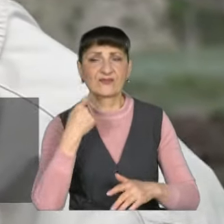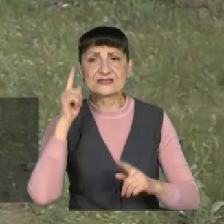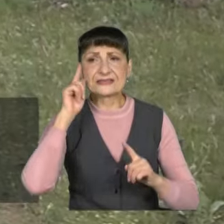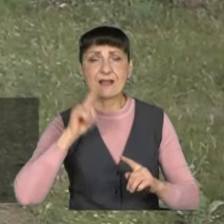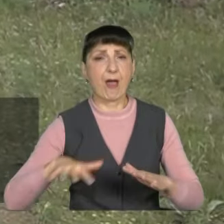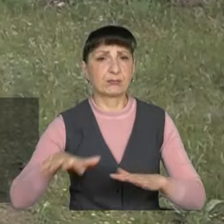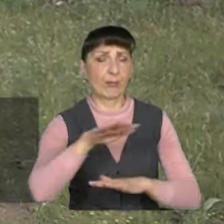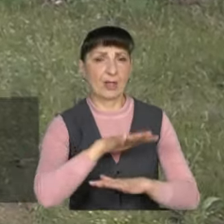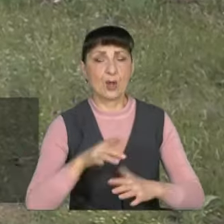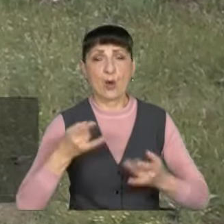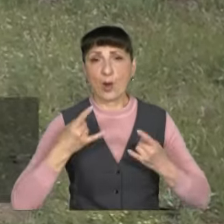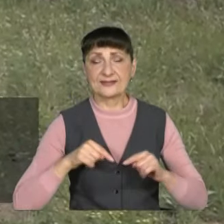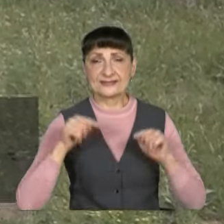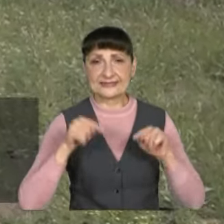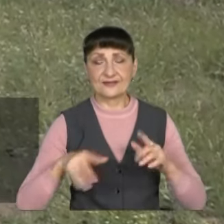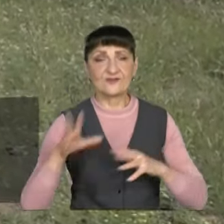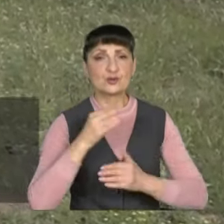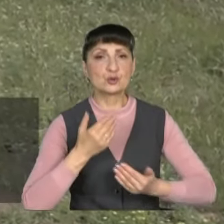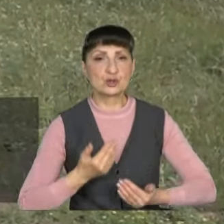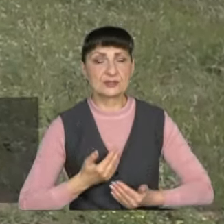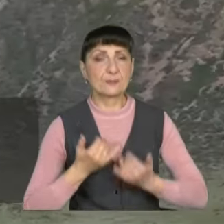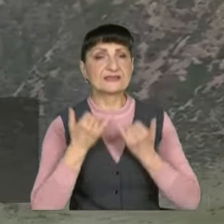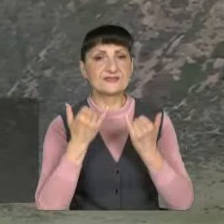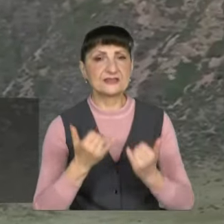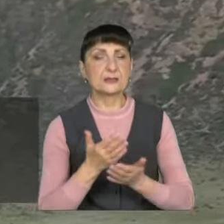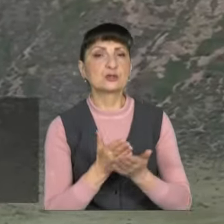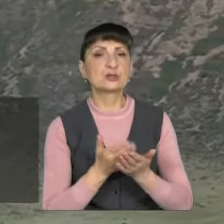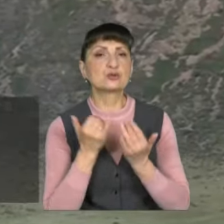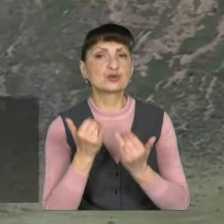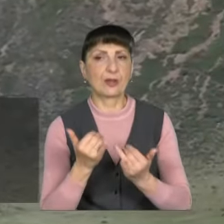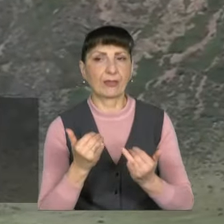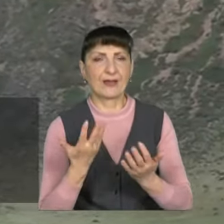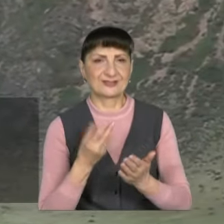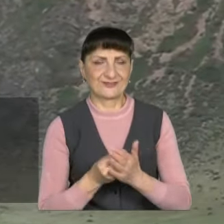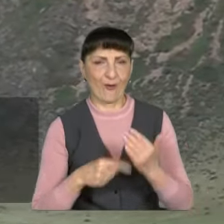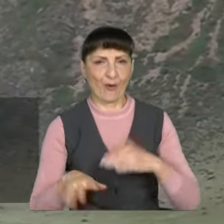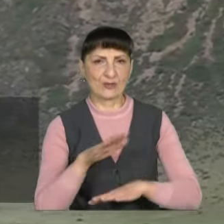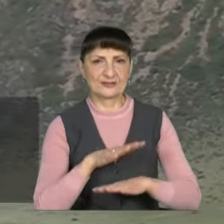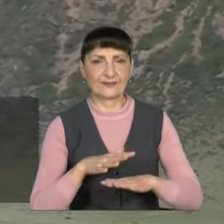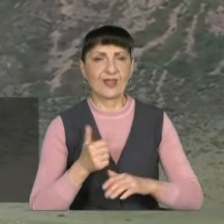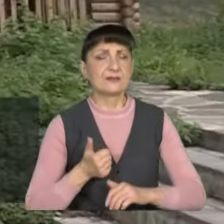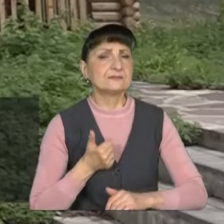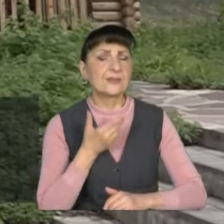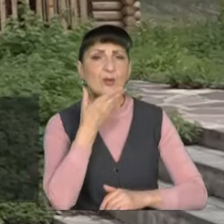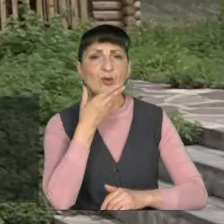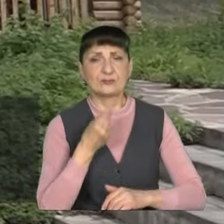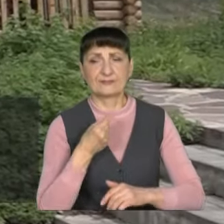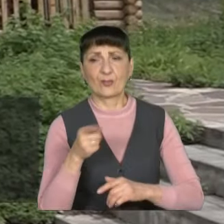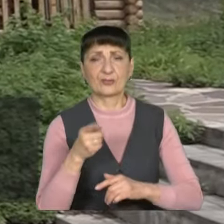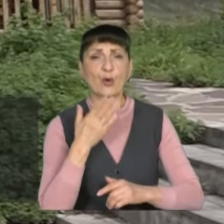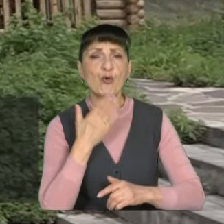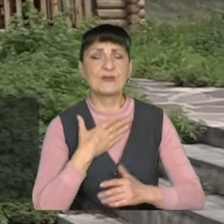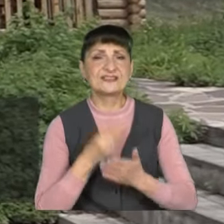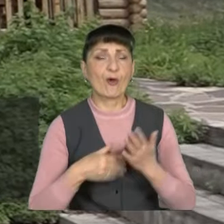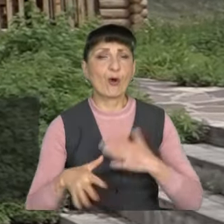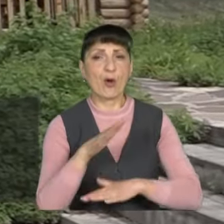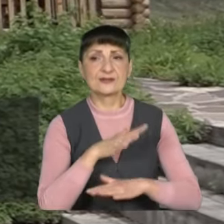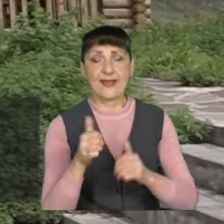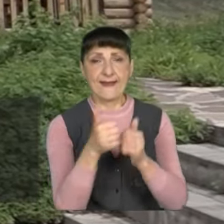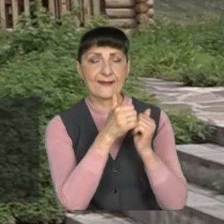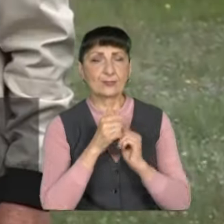здесь каждый угол. Он родился тут и всю свою жизнь посвятил служению маленькой родине. С большим патриотизмом он рассказывает о том, что вокруг